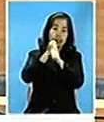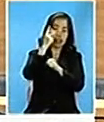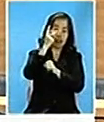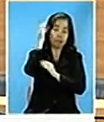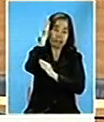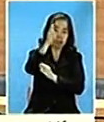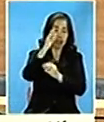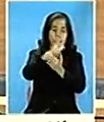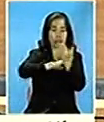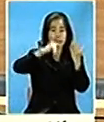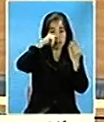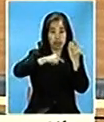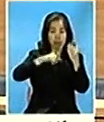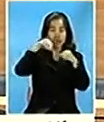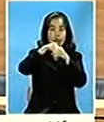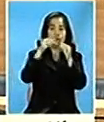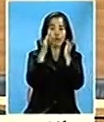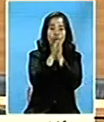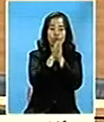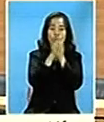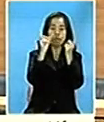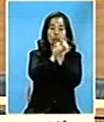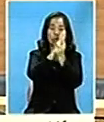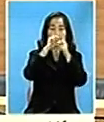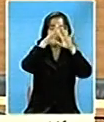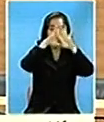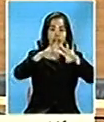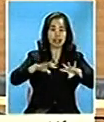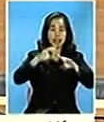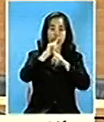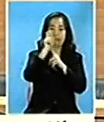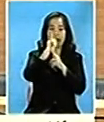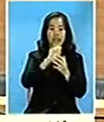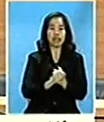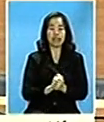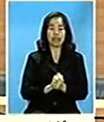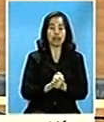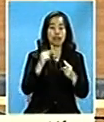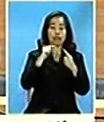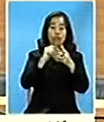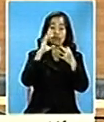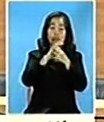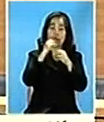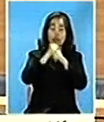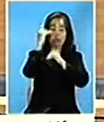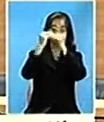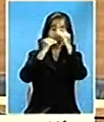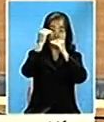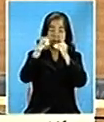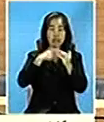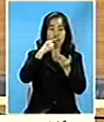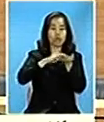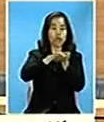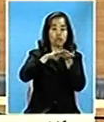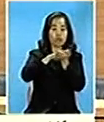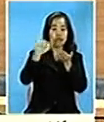ประเทศเราก็จะเข้าสู่ตลาดประชาคมอาเซียนนะคะ ในเรื่องของการพัฒนาดิฉันต้องขอประทานโทษนะคะอาจจ